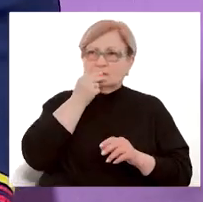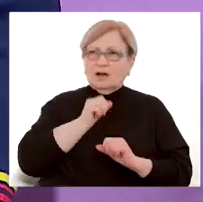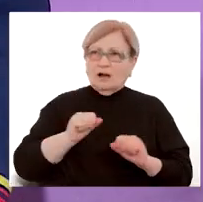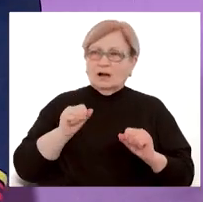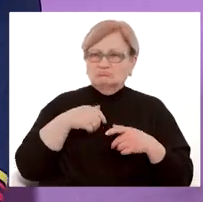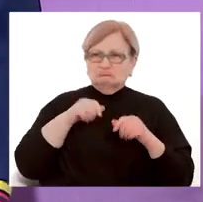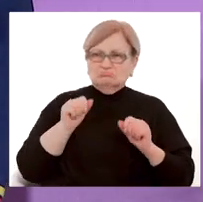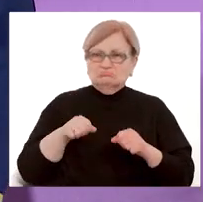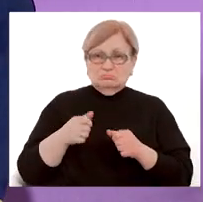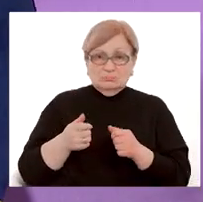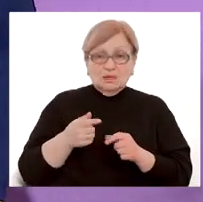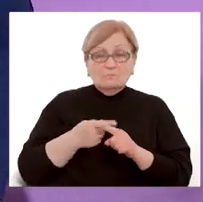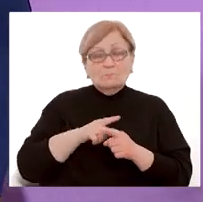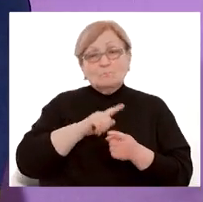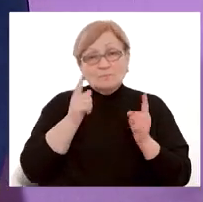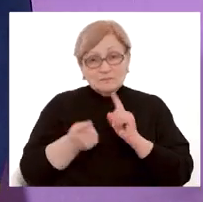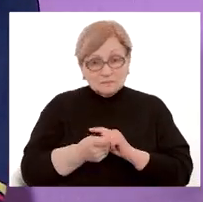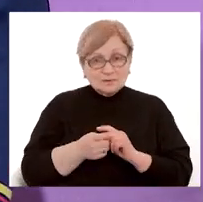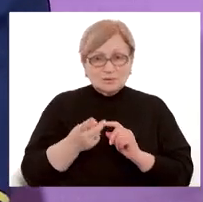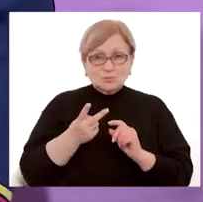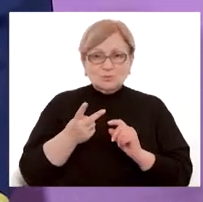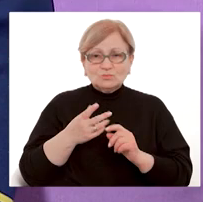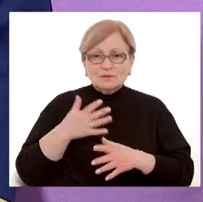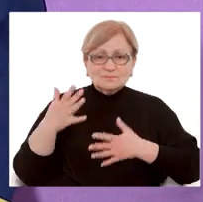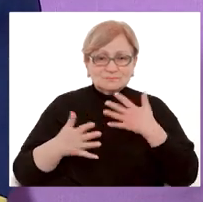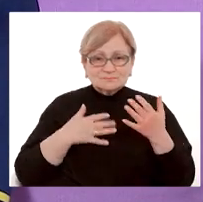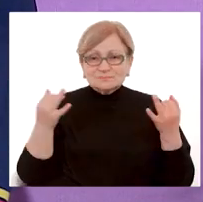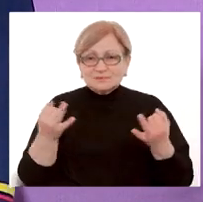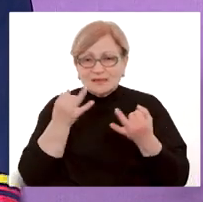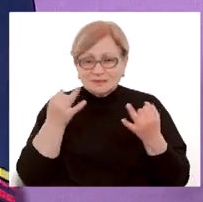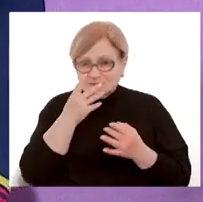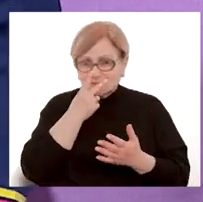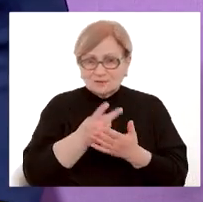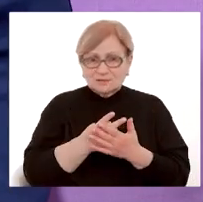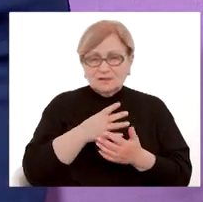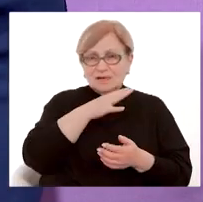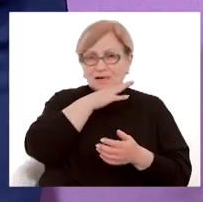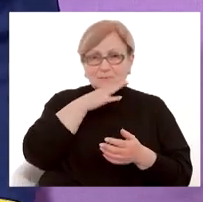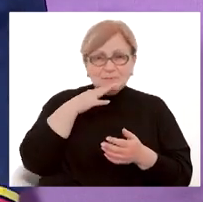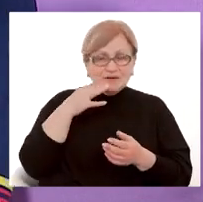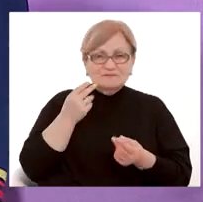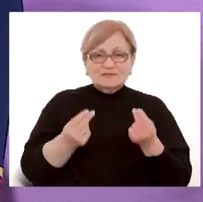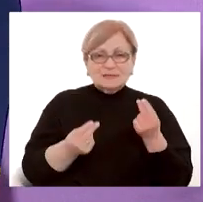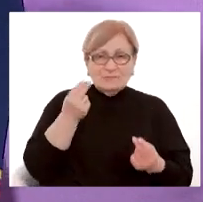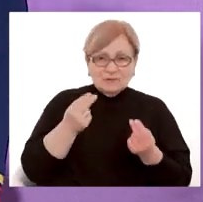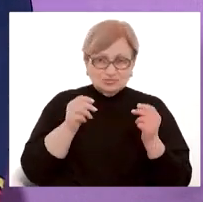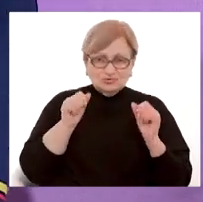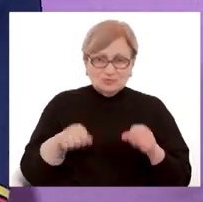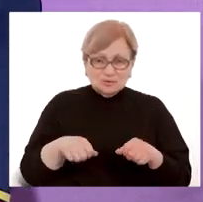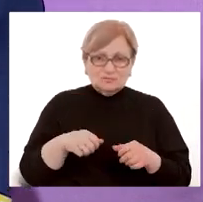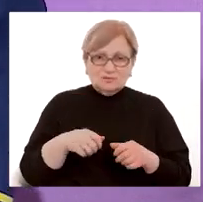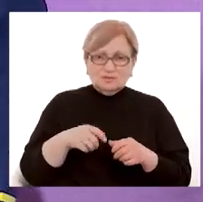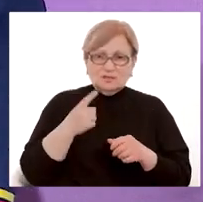აი უფრო მიმღებლობა უნდა გაუჩნდეს ალბათ ბავშვს ამის საკვები პროდუქტების მიმართ და ბევრი აქტივობის დაგეგმა შეიძლება ამისთვის.